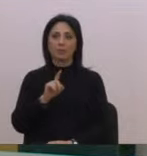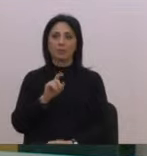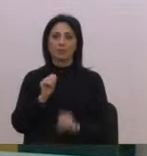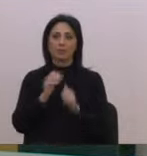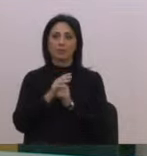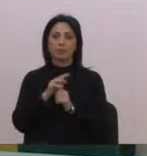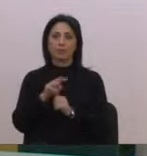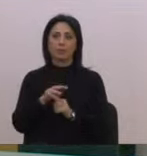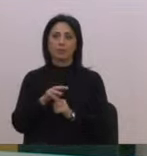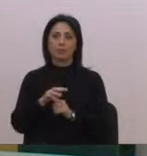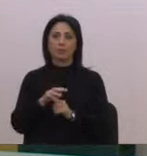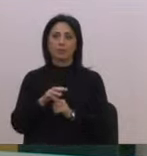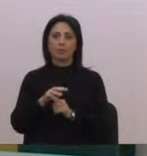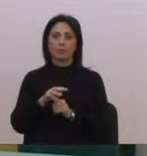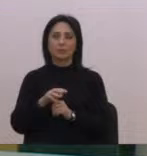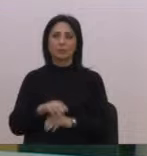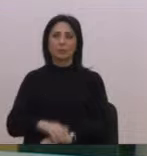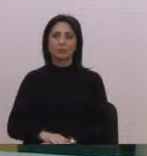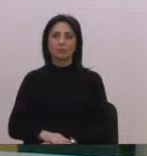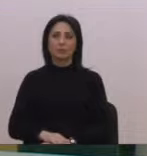15 წუთი აქვს როგორც ვთქვი.